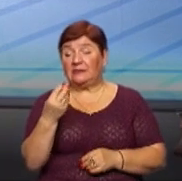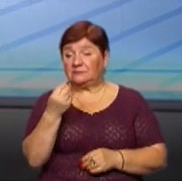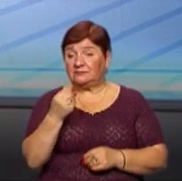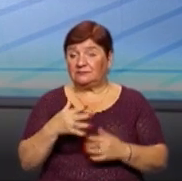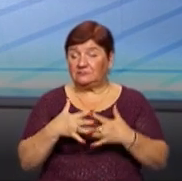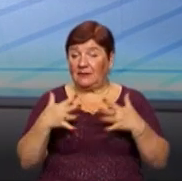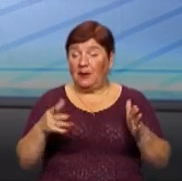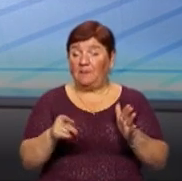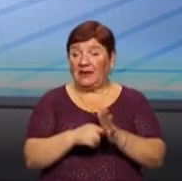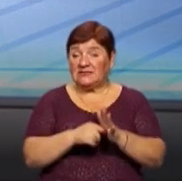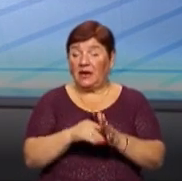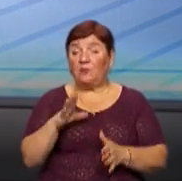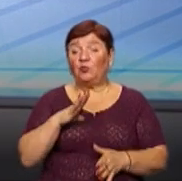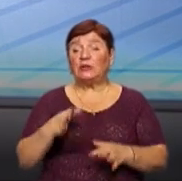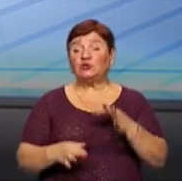судове рішення.